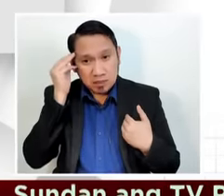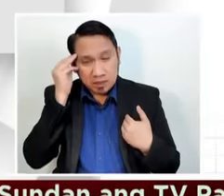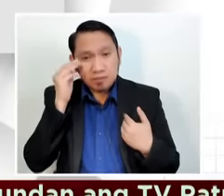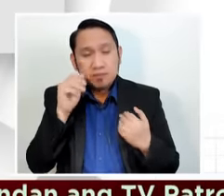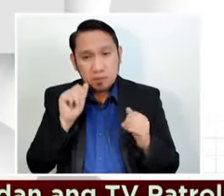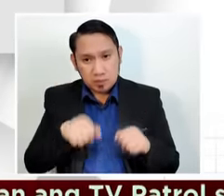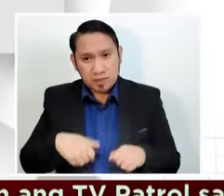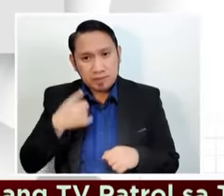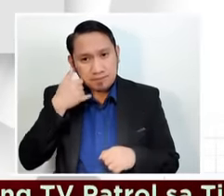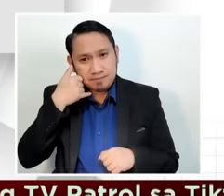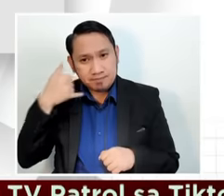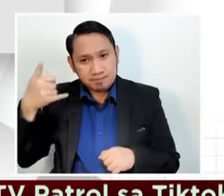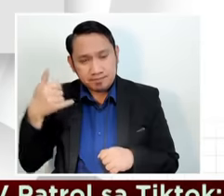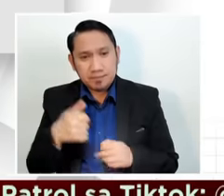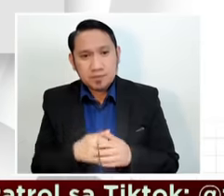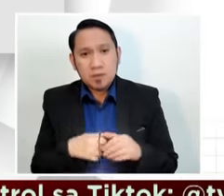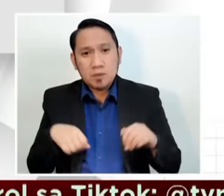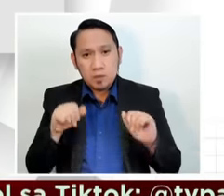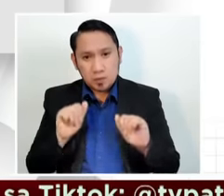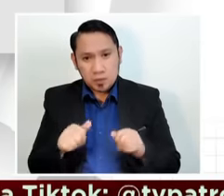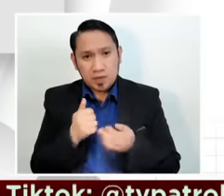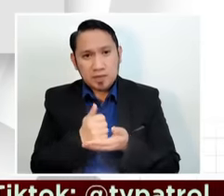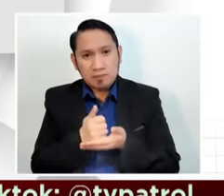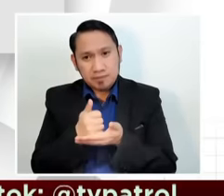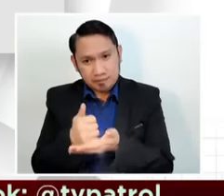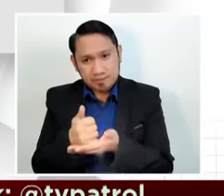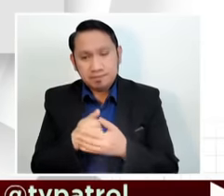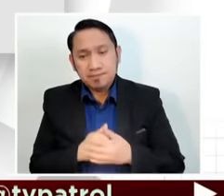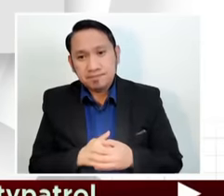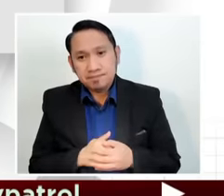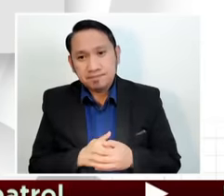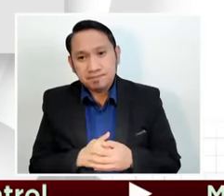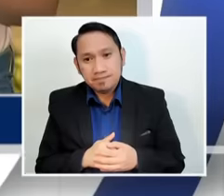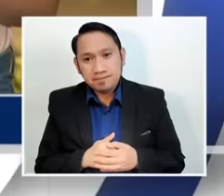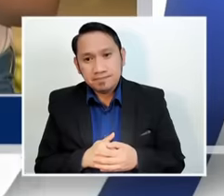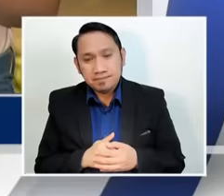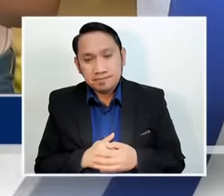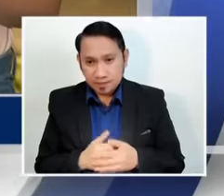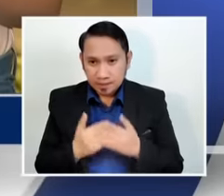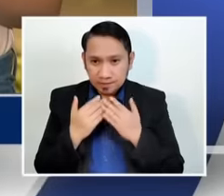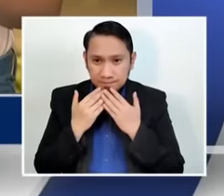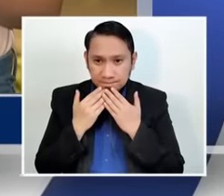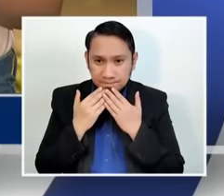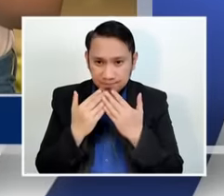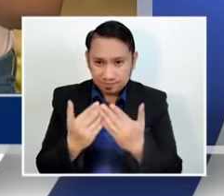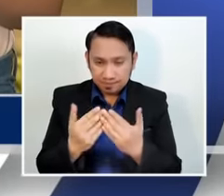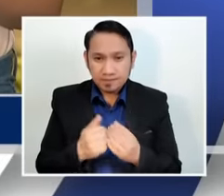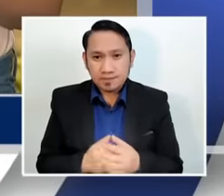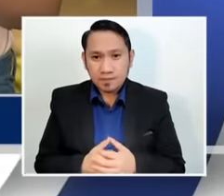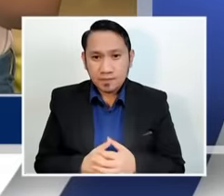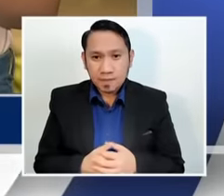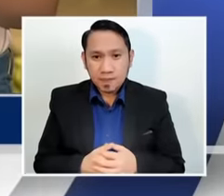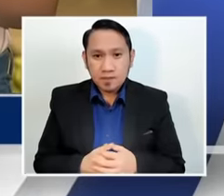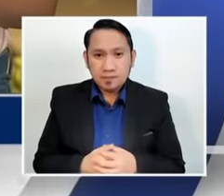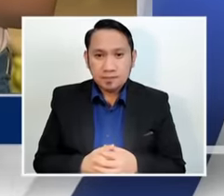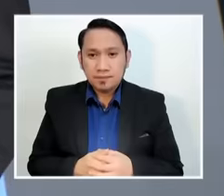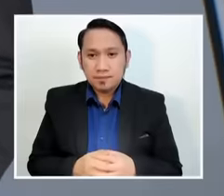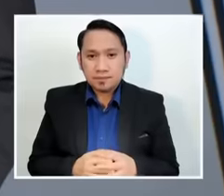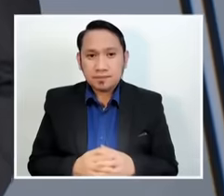mga screen upang humingi ng tulong o gabay. Kabayan. Maraming salamat, Karen de Guzman.